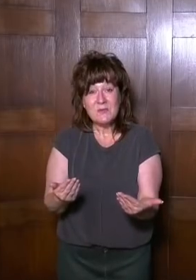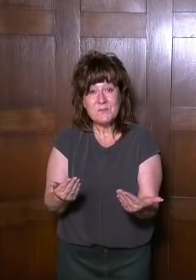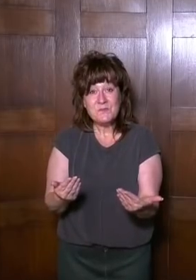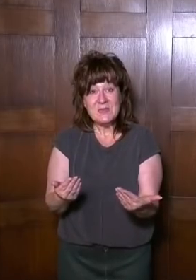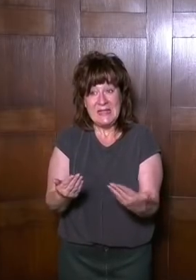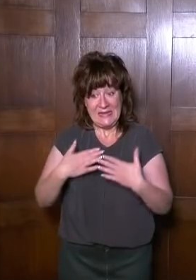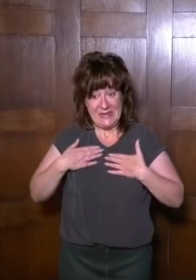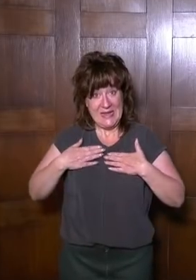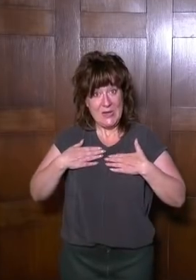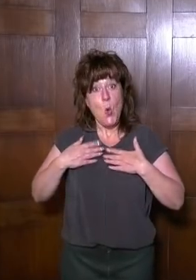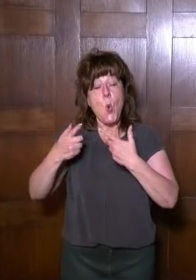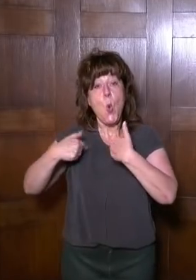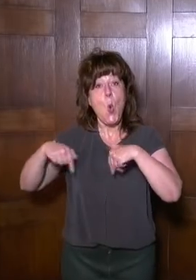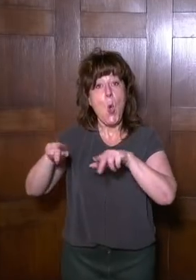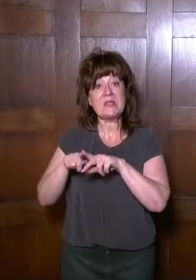in unserem